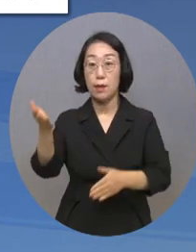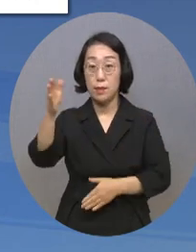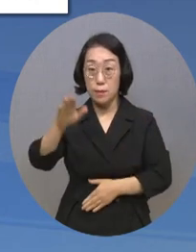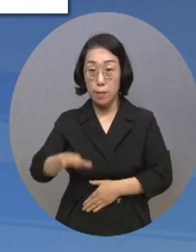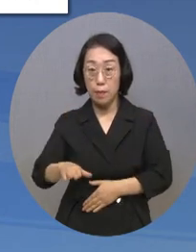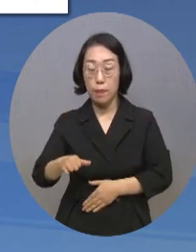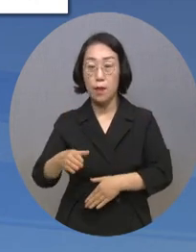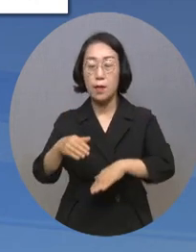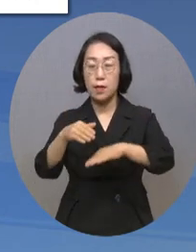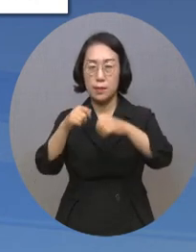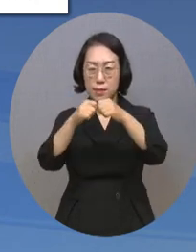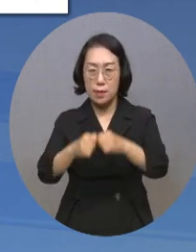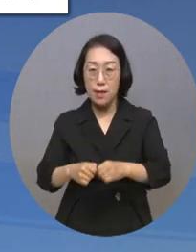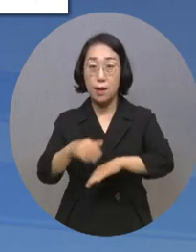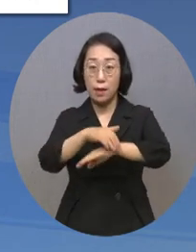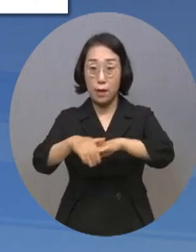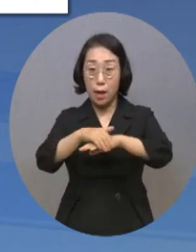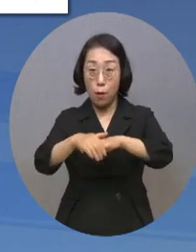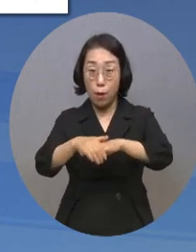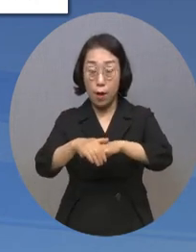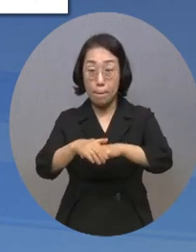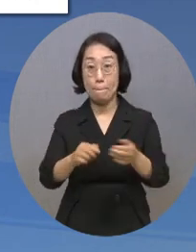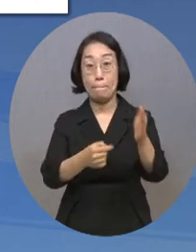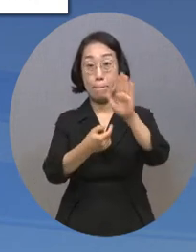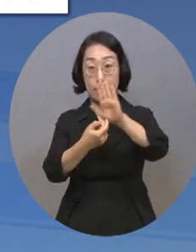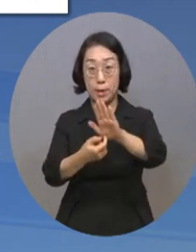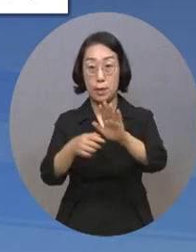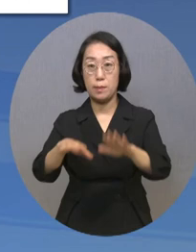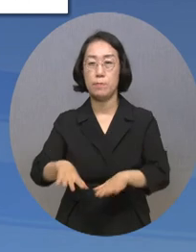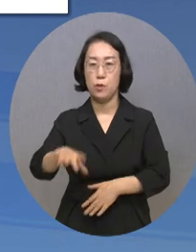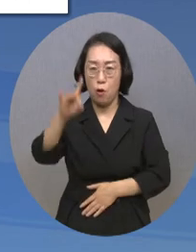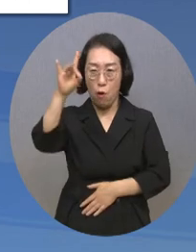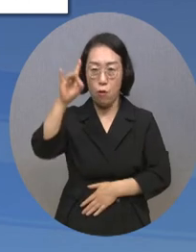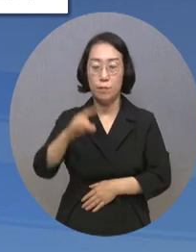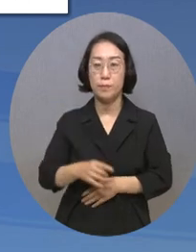기본 계획이 수립된 것은 이번이 처음입니다.